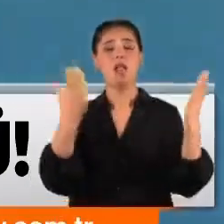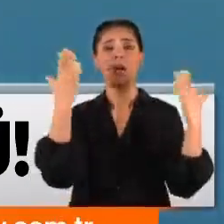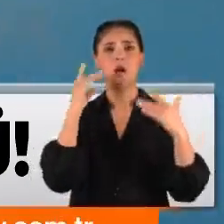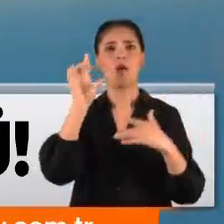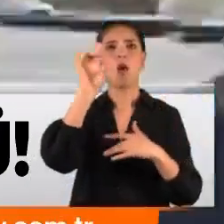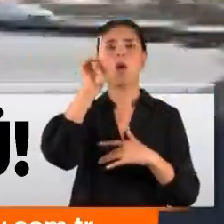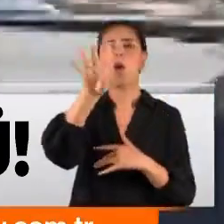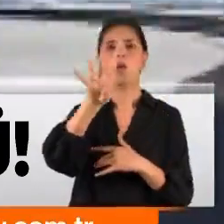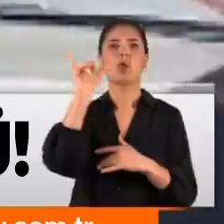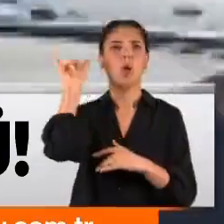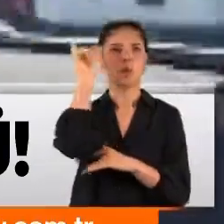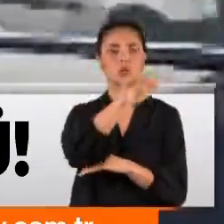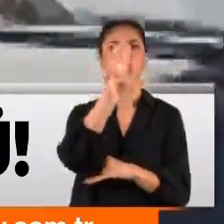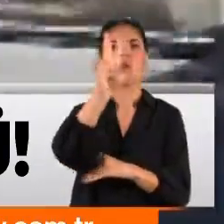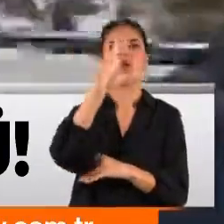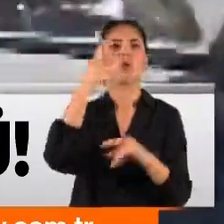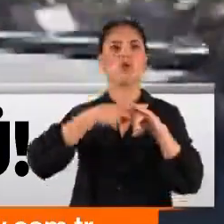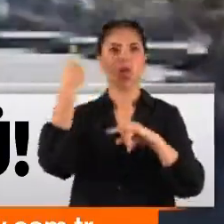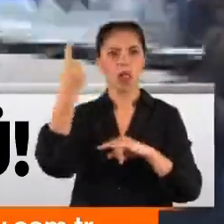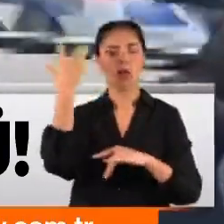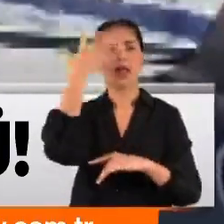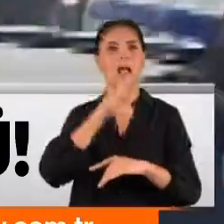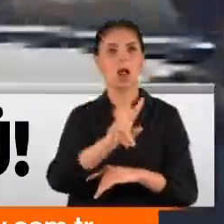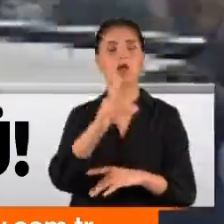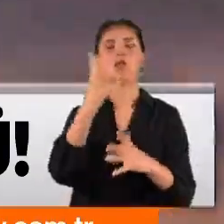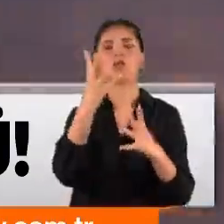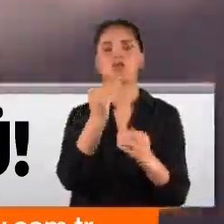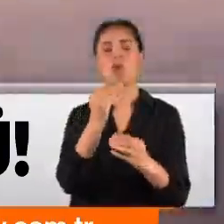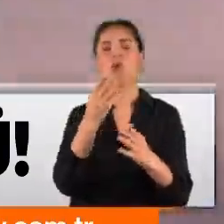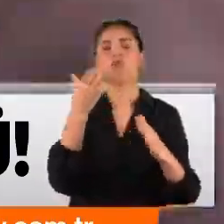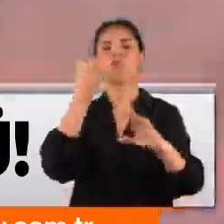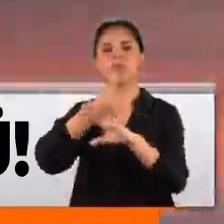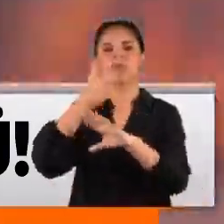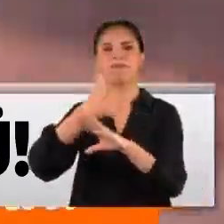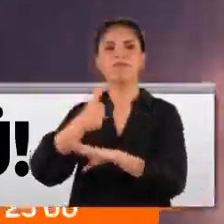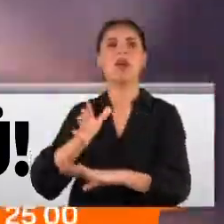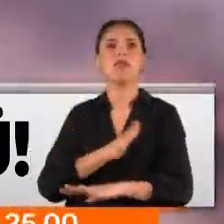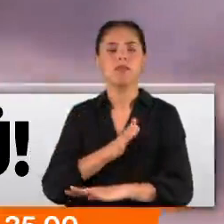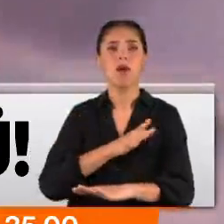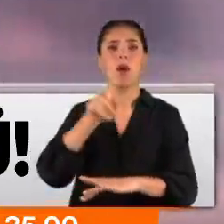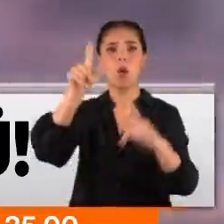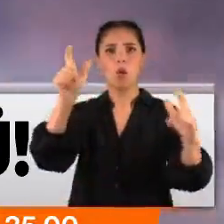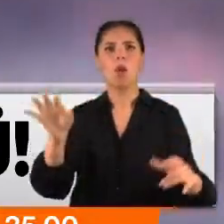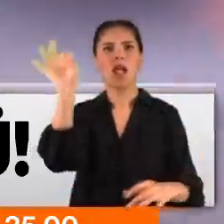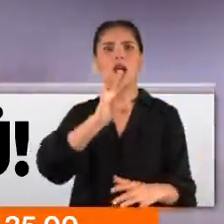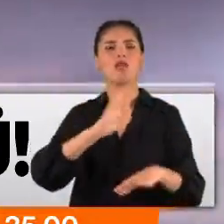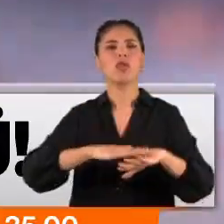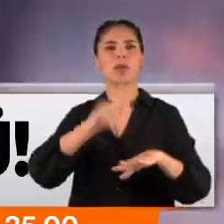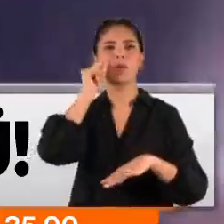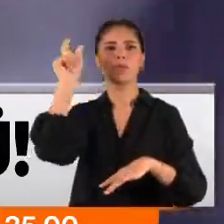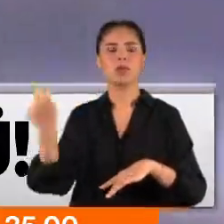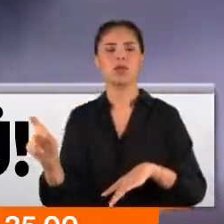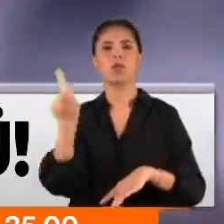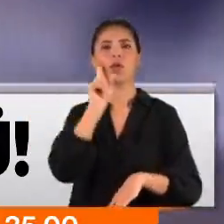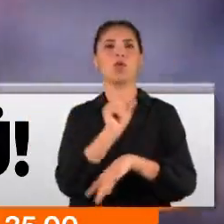uçak ve 35 helikopter, karadan da onlarca arazözle müdahale geldi. Bölgede arıcılık yapan bir kişi yangınla ilgili